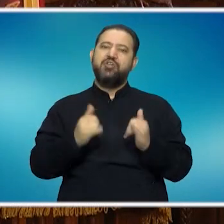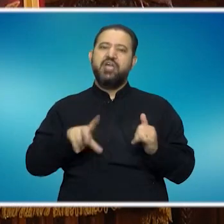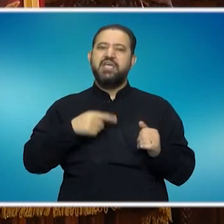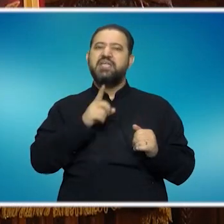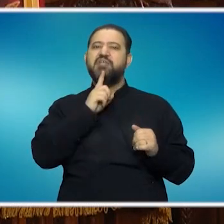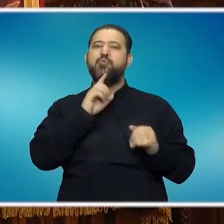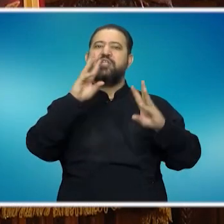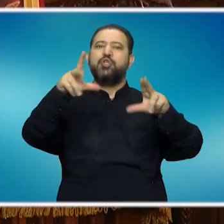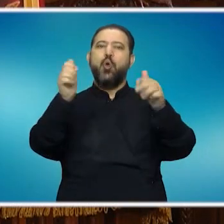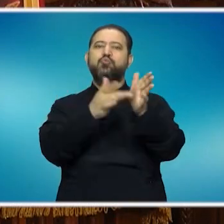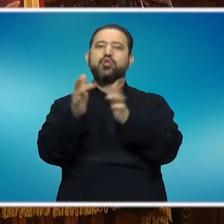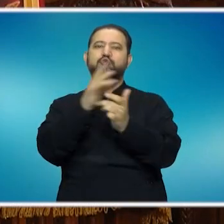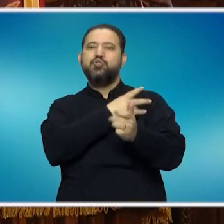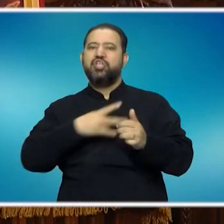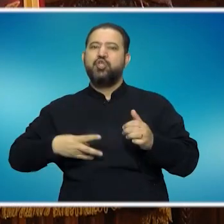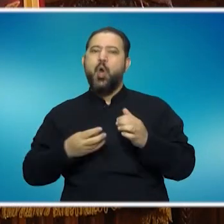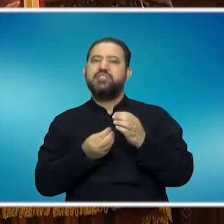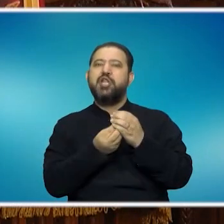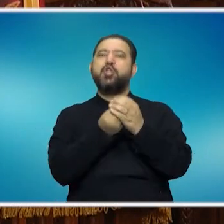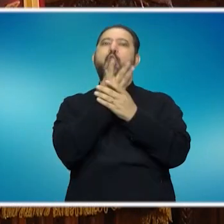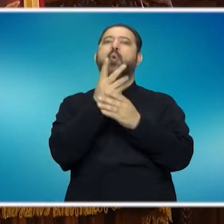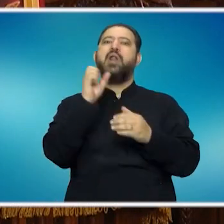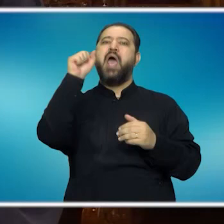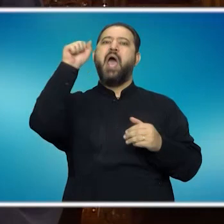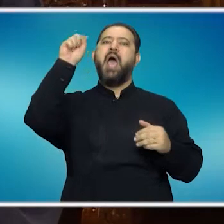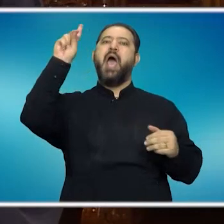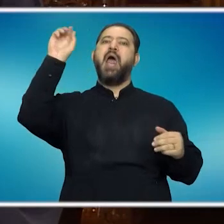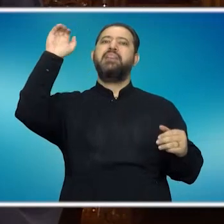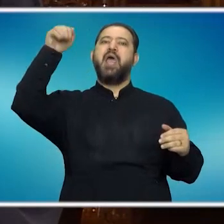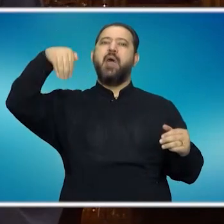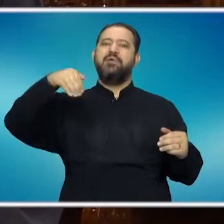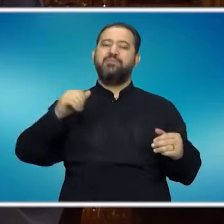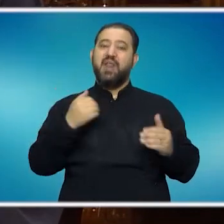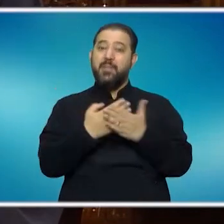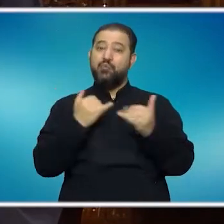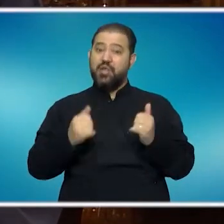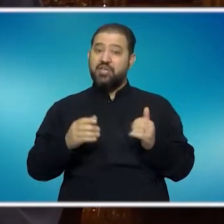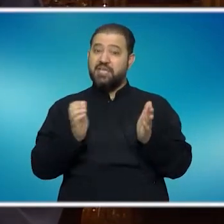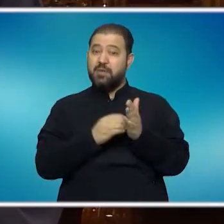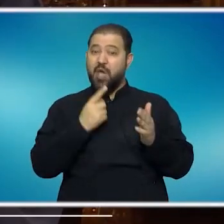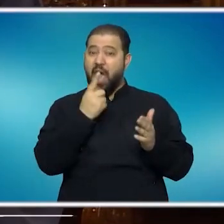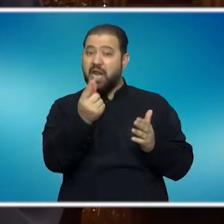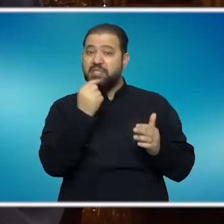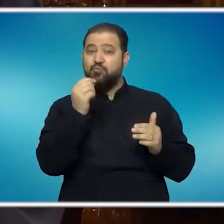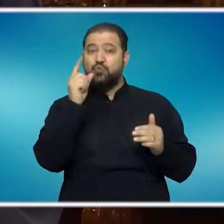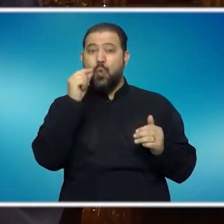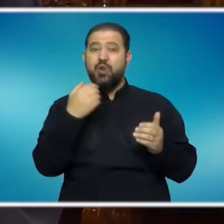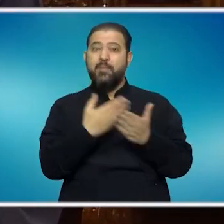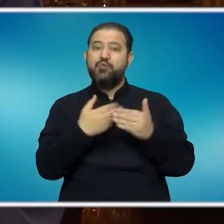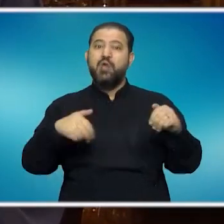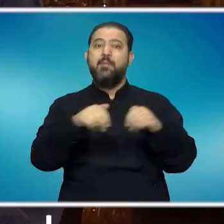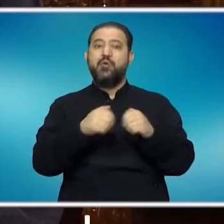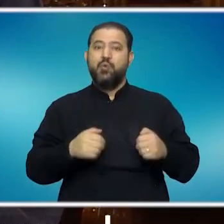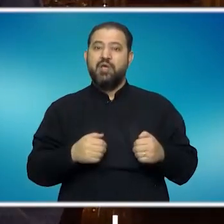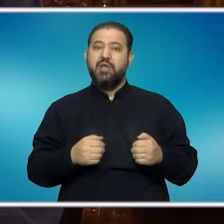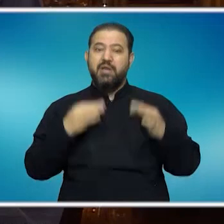noul Adam. Dar pentru aceasta avea nevoie și de un răspuns în libertatea al omului, pentru că el ne-a făcut și ne-a